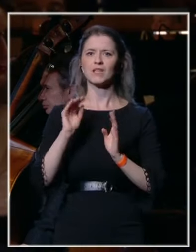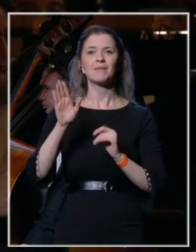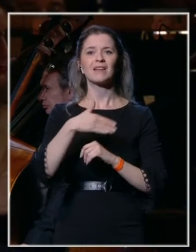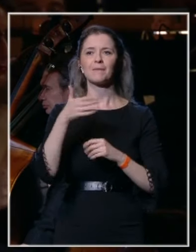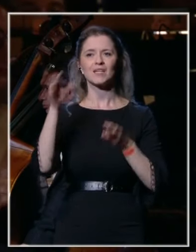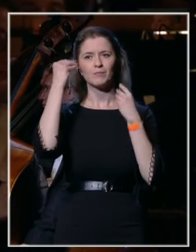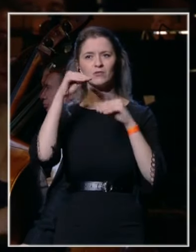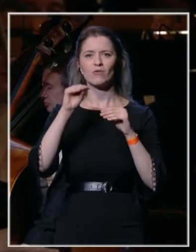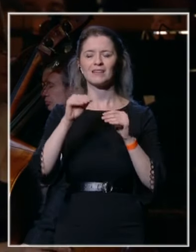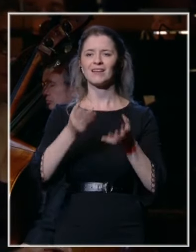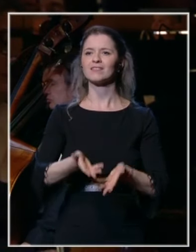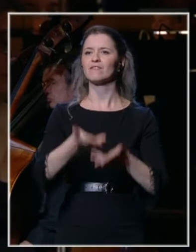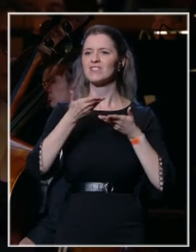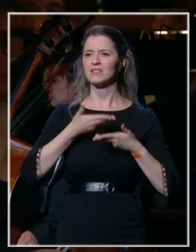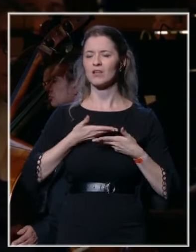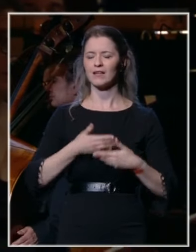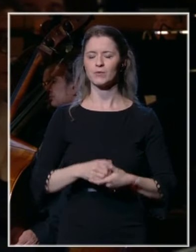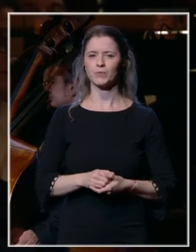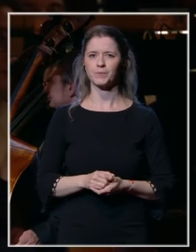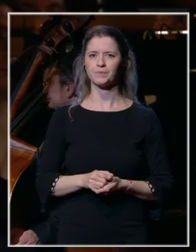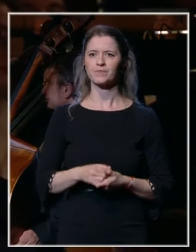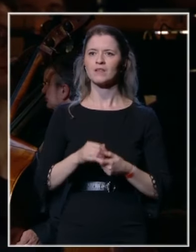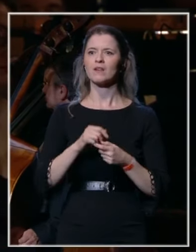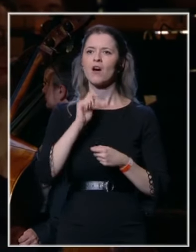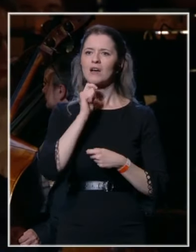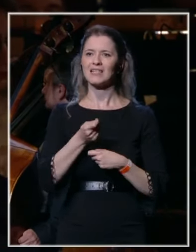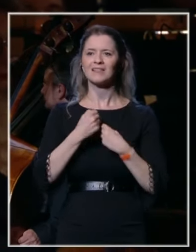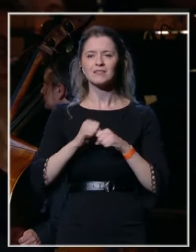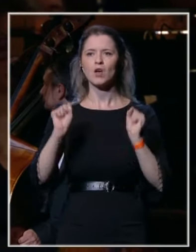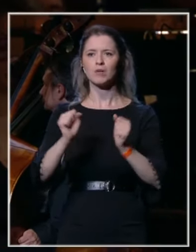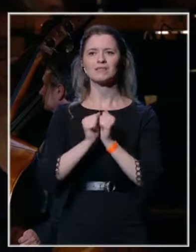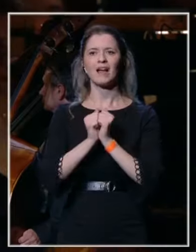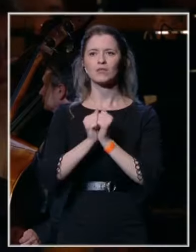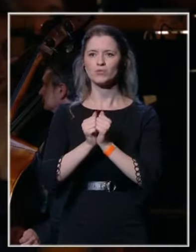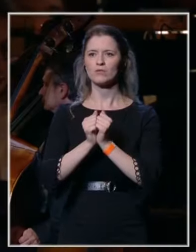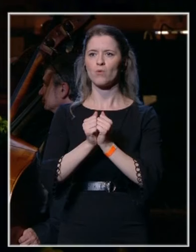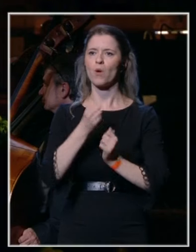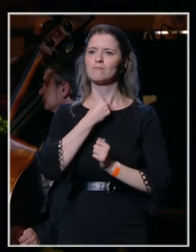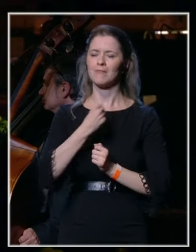visszanyerő, a hazát szabaddá küzdő bátor magyarok emléke előtt.